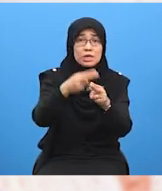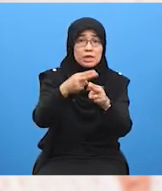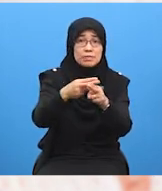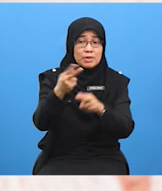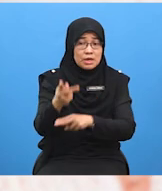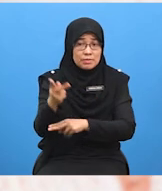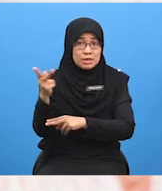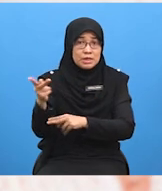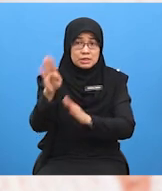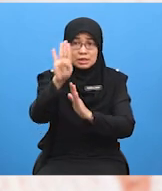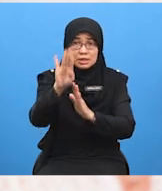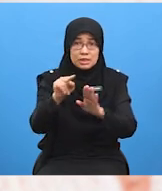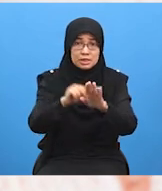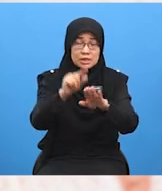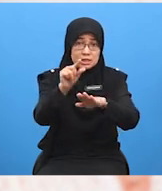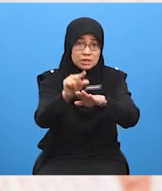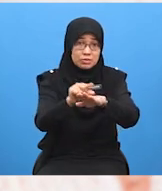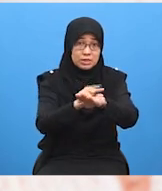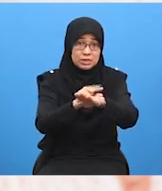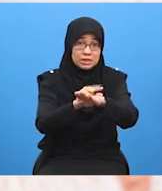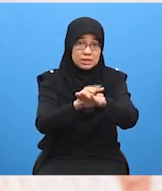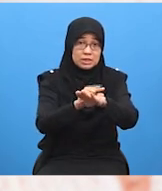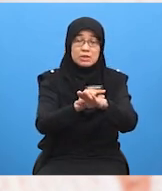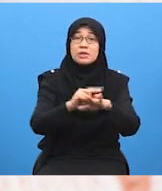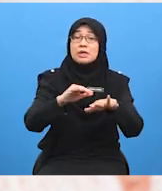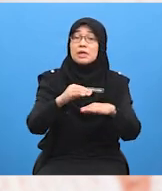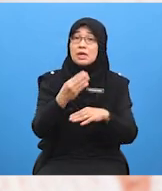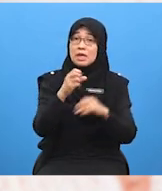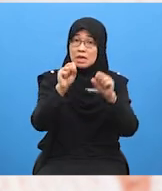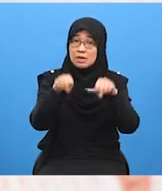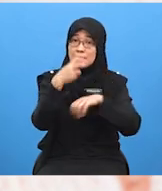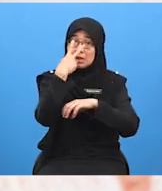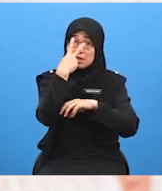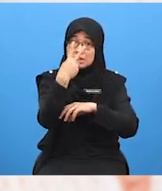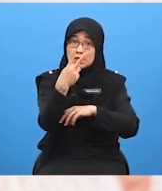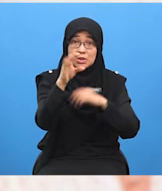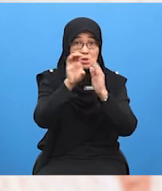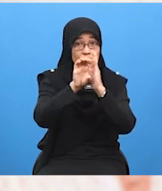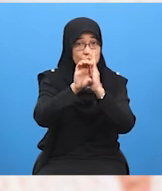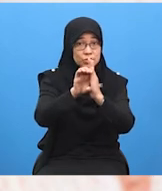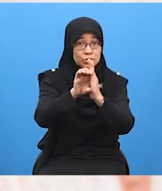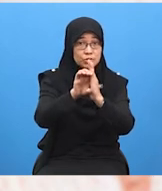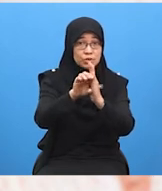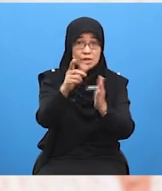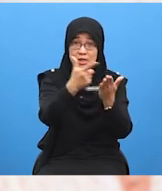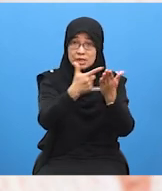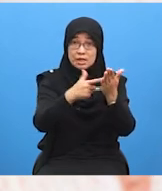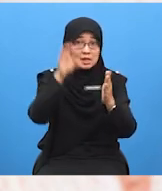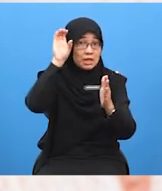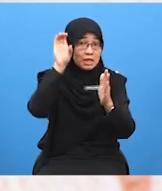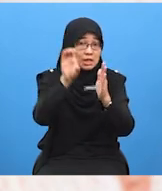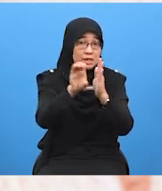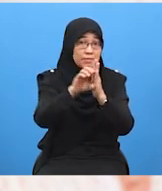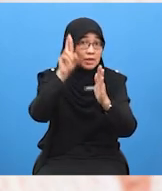digunakan. Berikut adalah contoh lakaran gambar rajah blok.